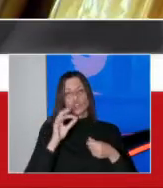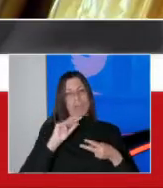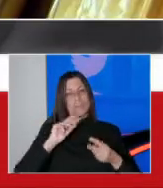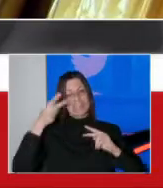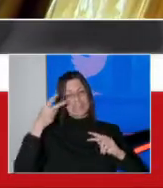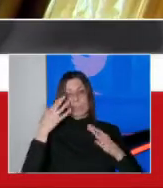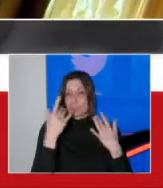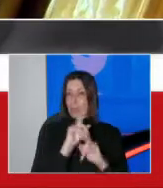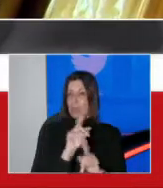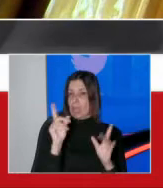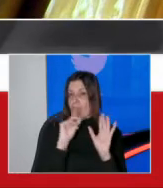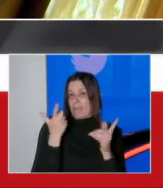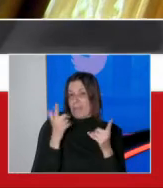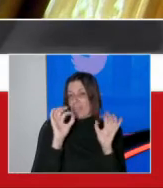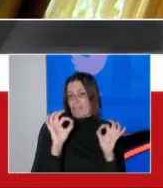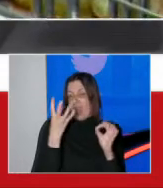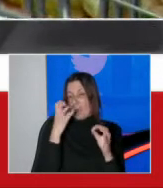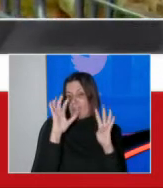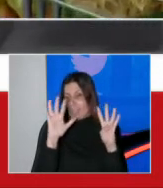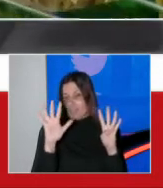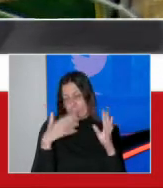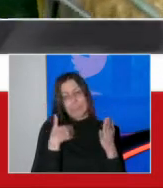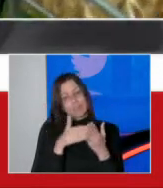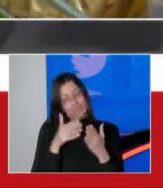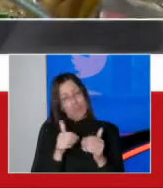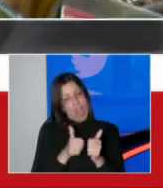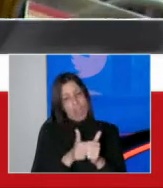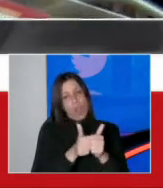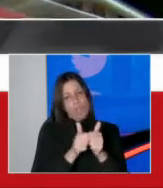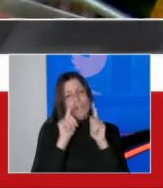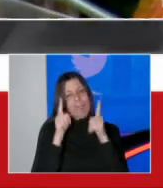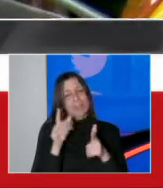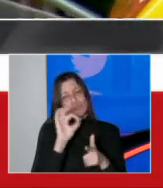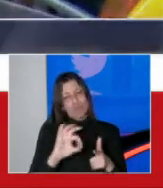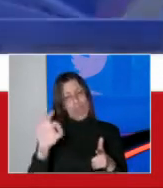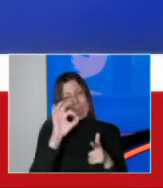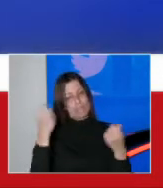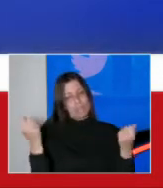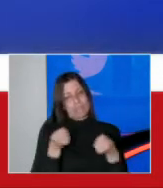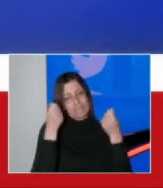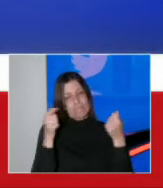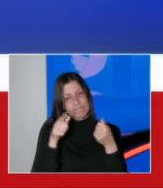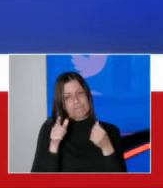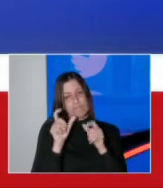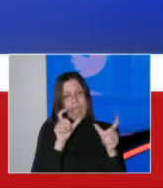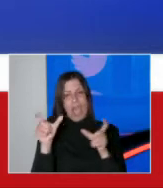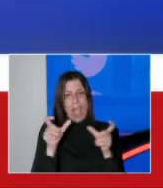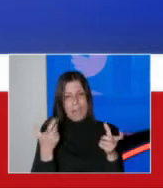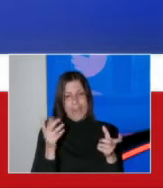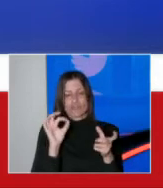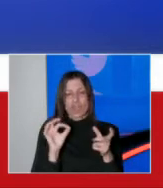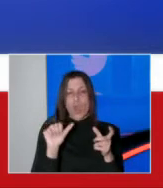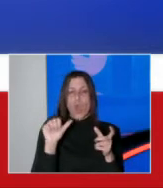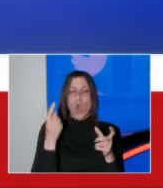49? טוב, אמיר שואן, נמשיך לעקוב אחרי המאבק שלכם, הקמפיין הזה להחרמת